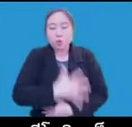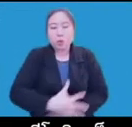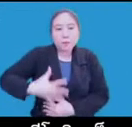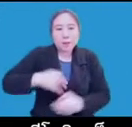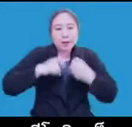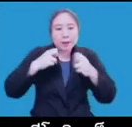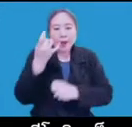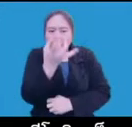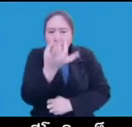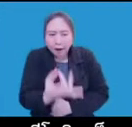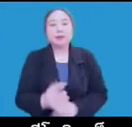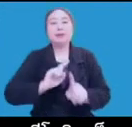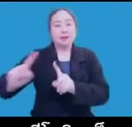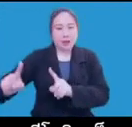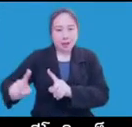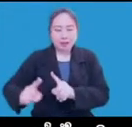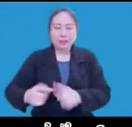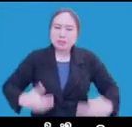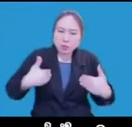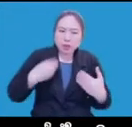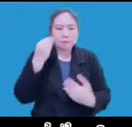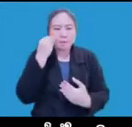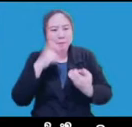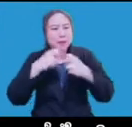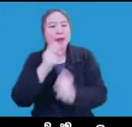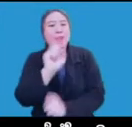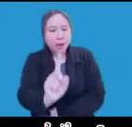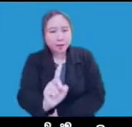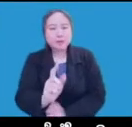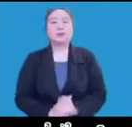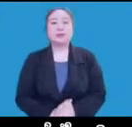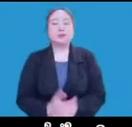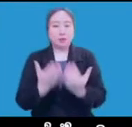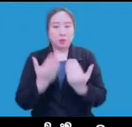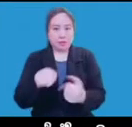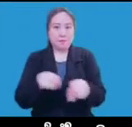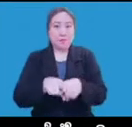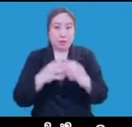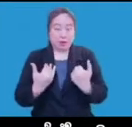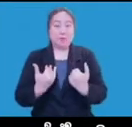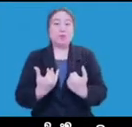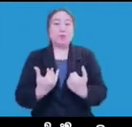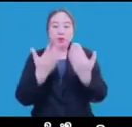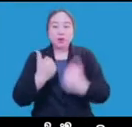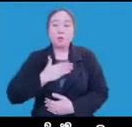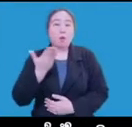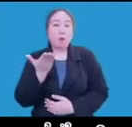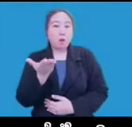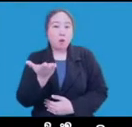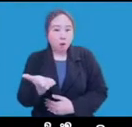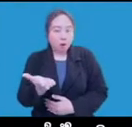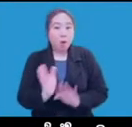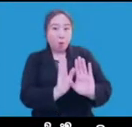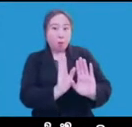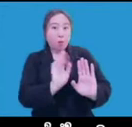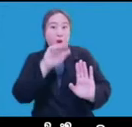าพเนี้ยมีปัญหาอะไรบ้างนะฮะความเป็นอยู่เรื่องอะไรบ้างนะครับตรงนี้เป็นสิ่งที่อยู่เกิดขึ้นณปัจจุบันนะครับงั้นผมจะขออนุญาต